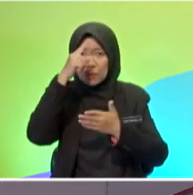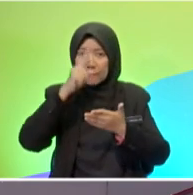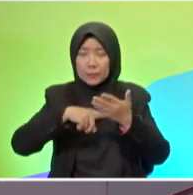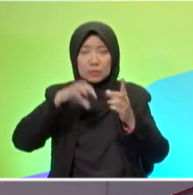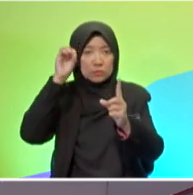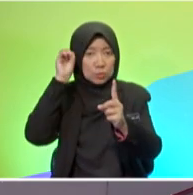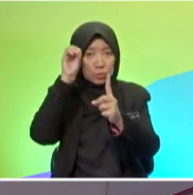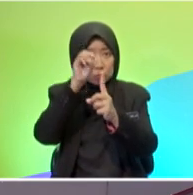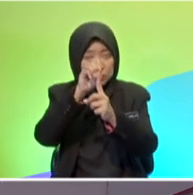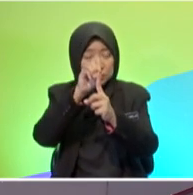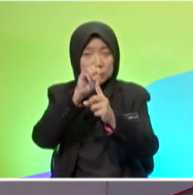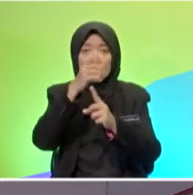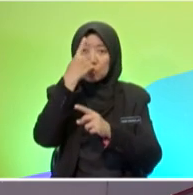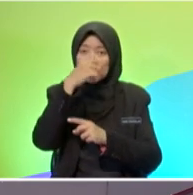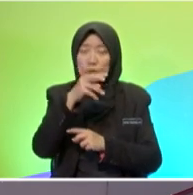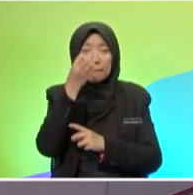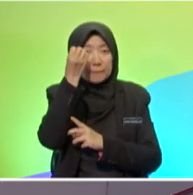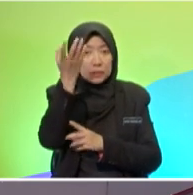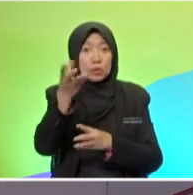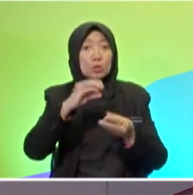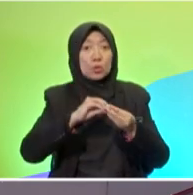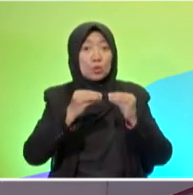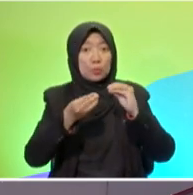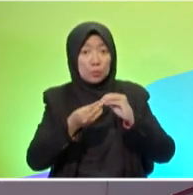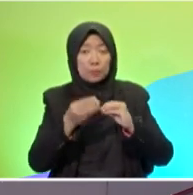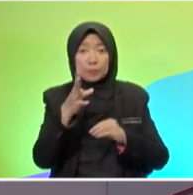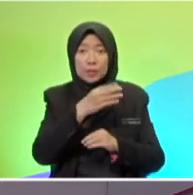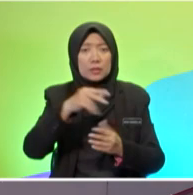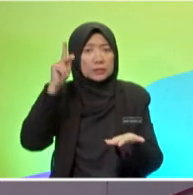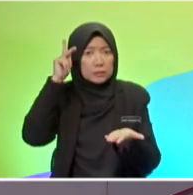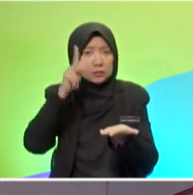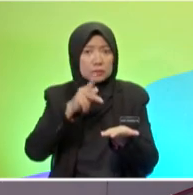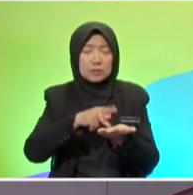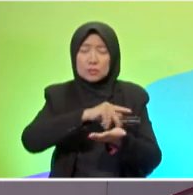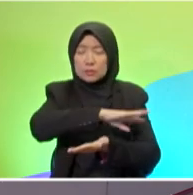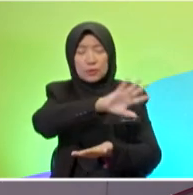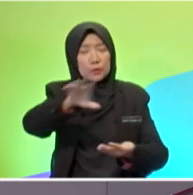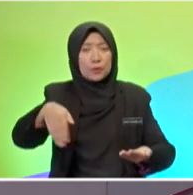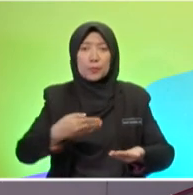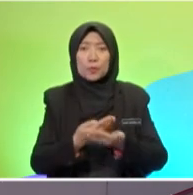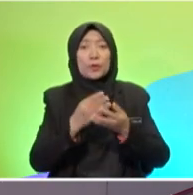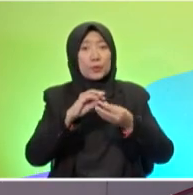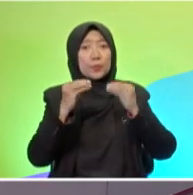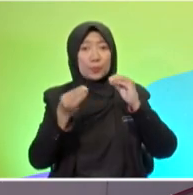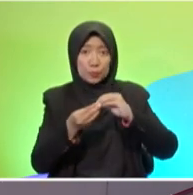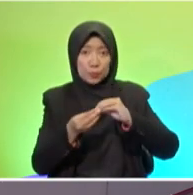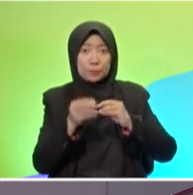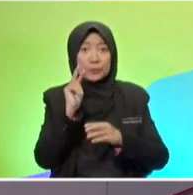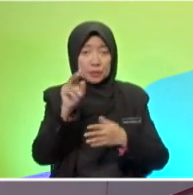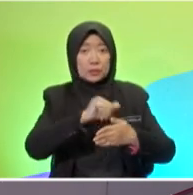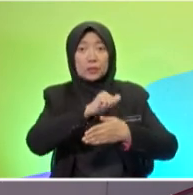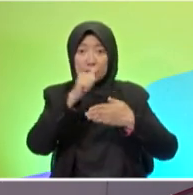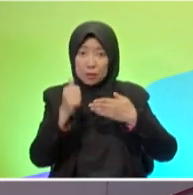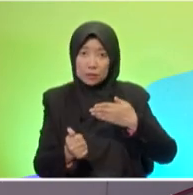perlu belajar adalah menyatakan nombor dan mengenal simbol nombor. Di akhir nanti siaran ni, Cikgu